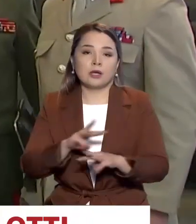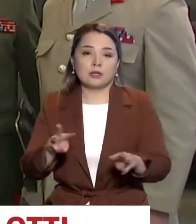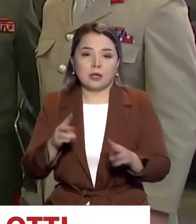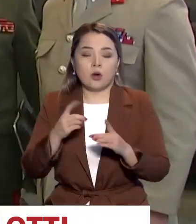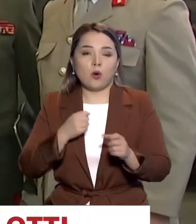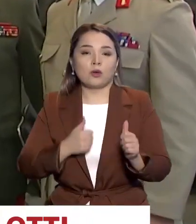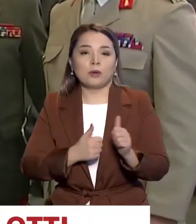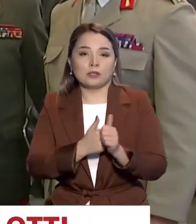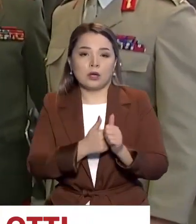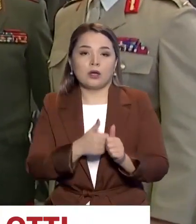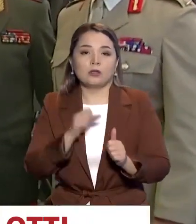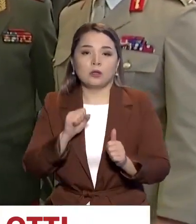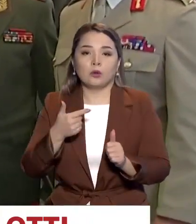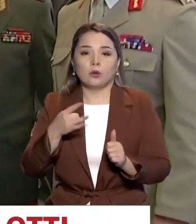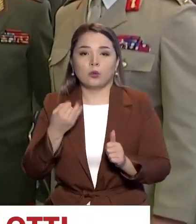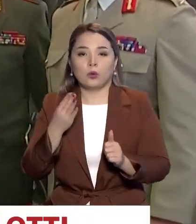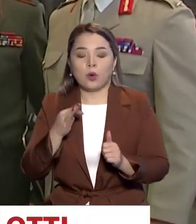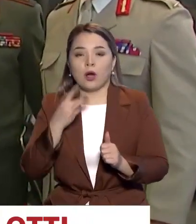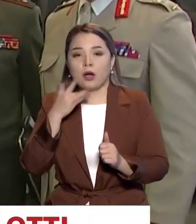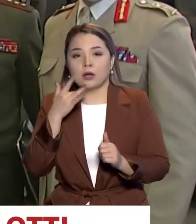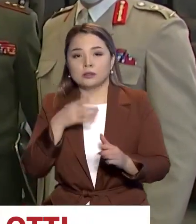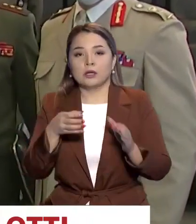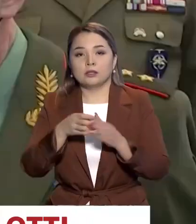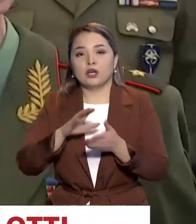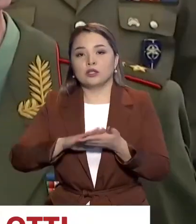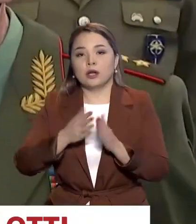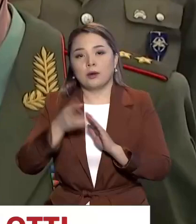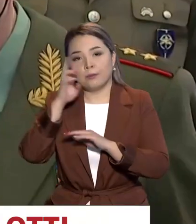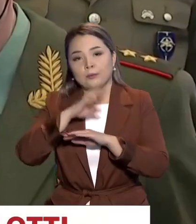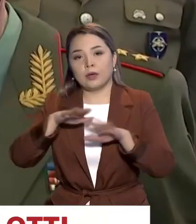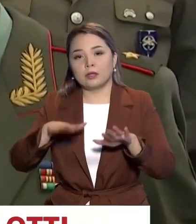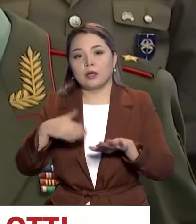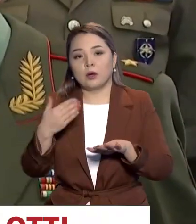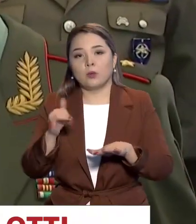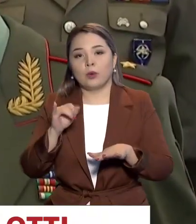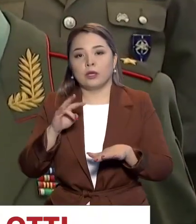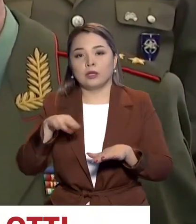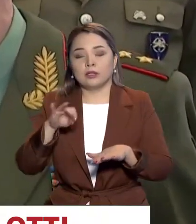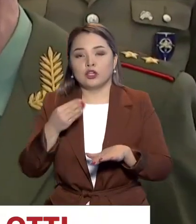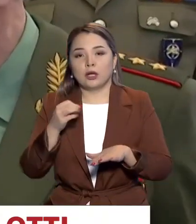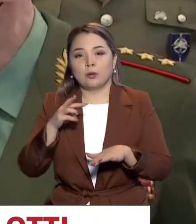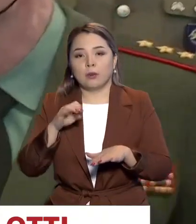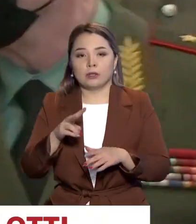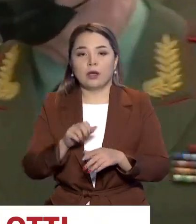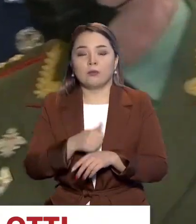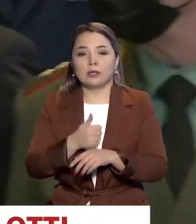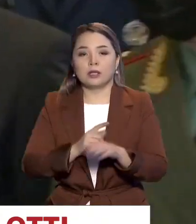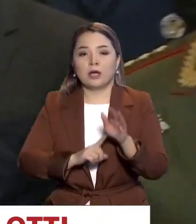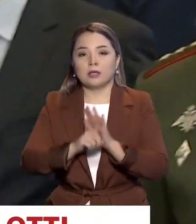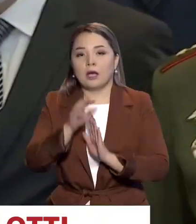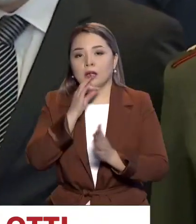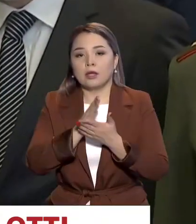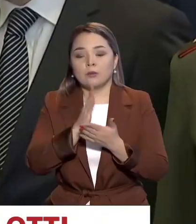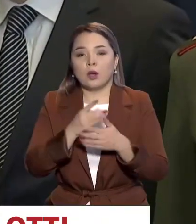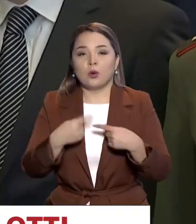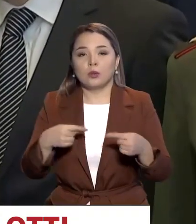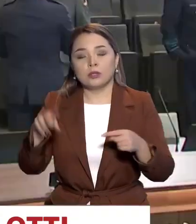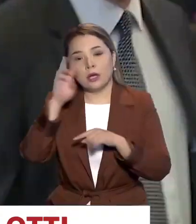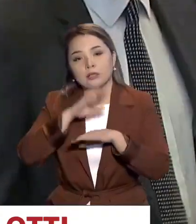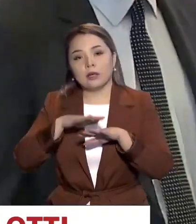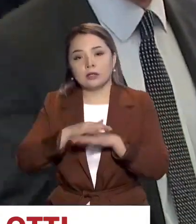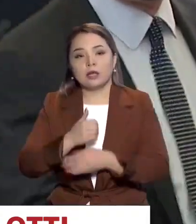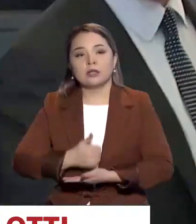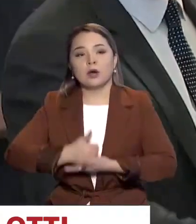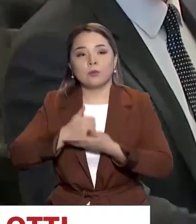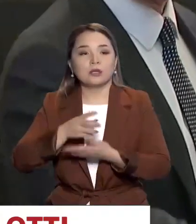орынбасары Александр Грушко, ақш жағын мемлекеттік хатшының орынбасары Уэнди Шерман бастап барды. Ал өзге елдердің атынан жоғарғы